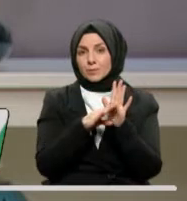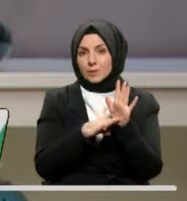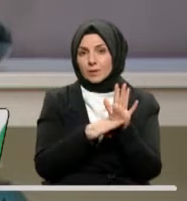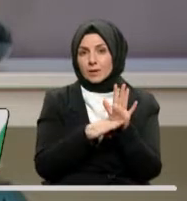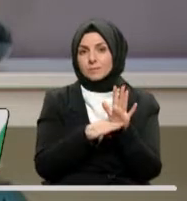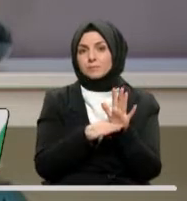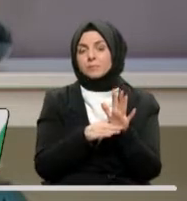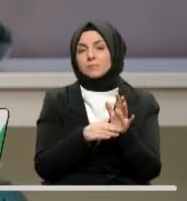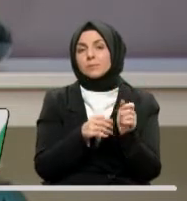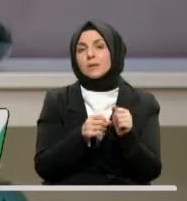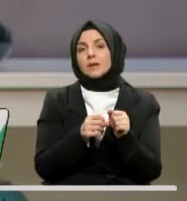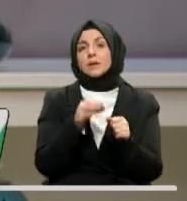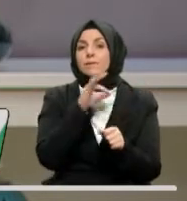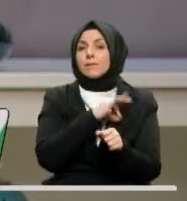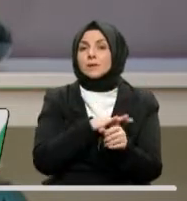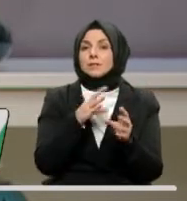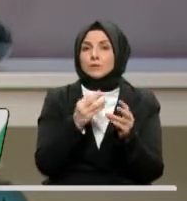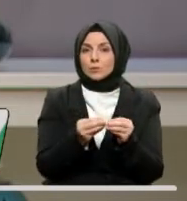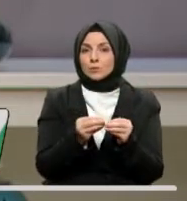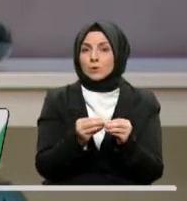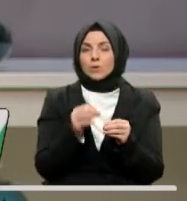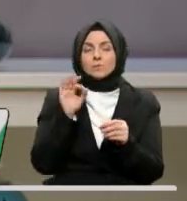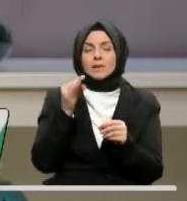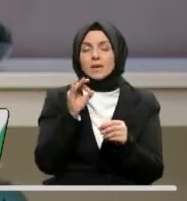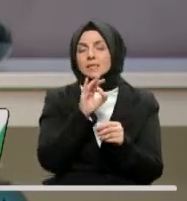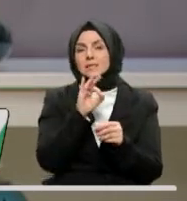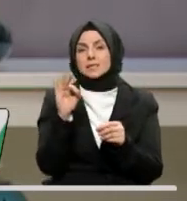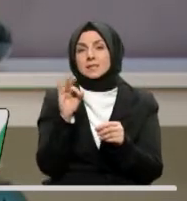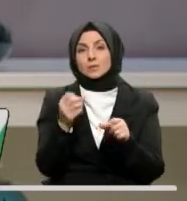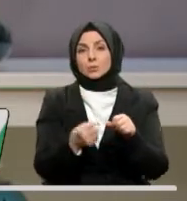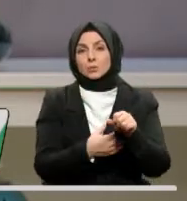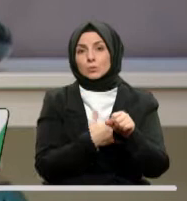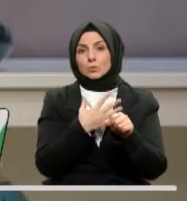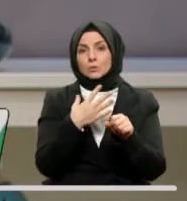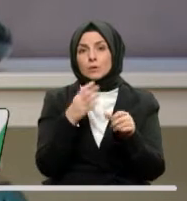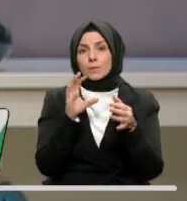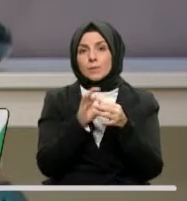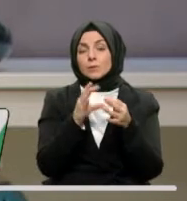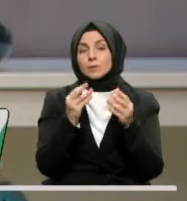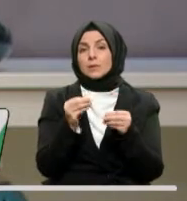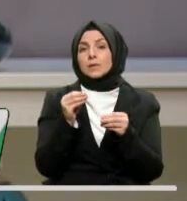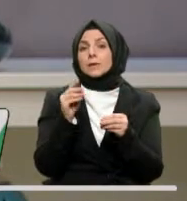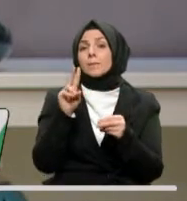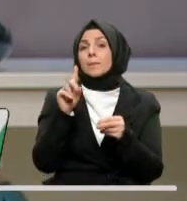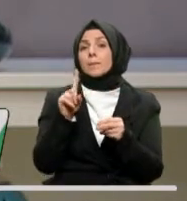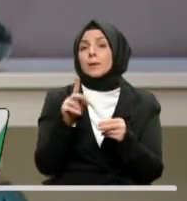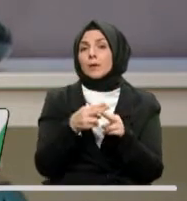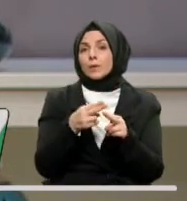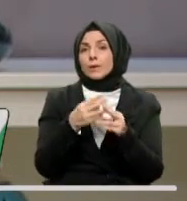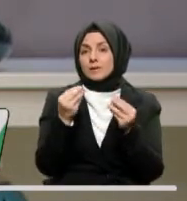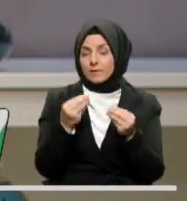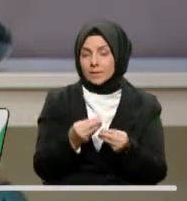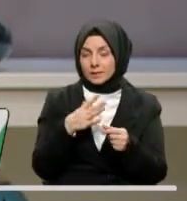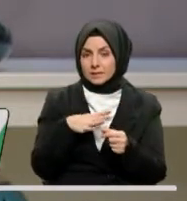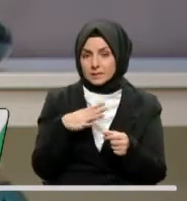demiş izleyicimiz Sağ ol bugün sizlere değil etmiş olayım değersizlik duygusu ile ilgili örnek vermek istedim dört yaşında oğlum var anneciğim